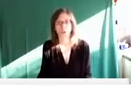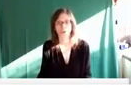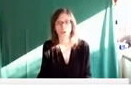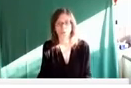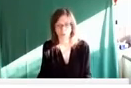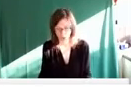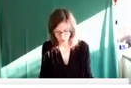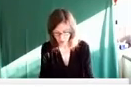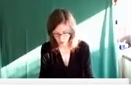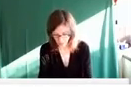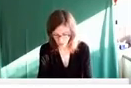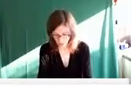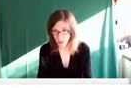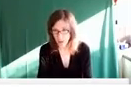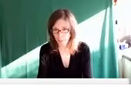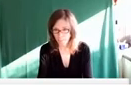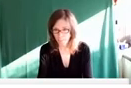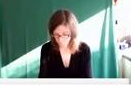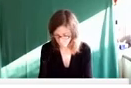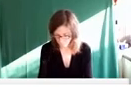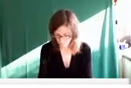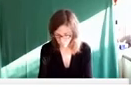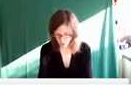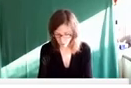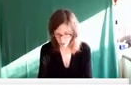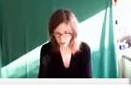Je pourrais peut-être me connecter rapidement.